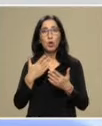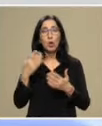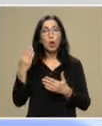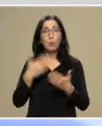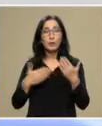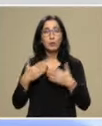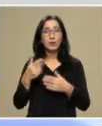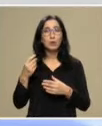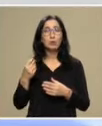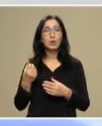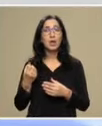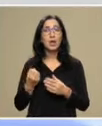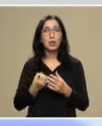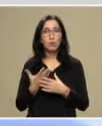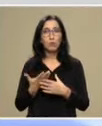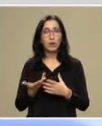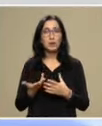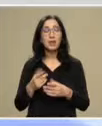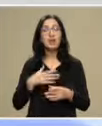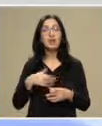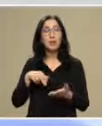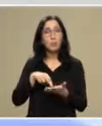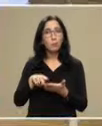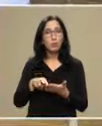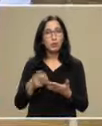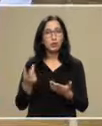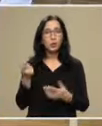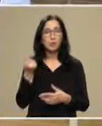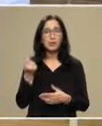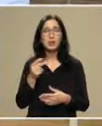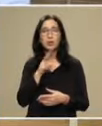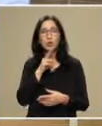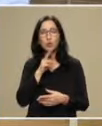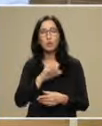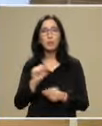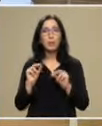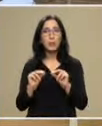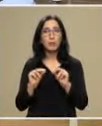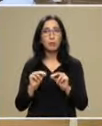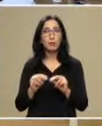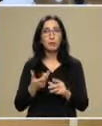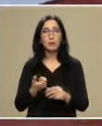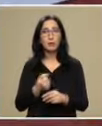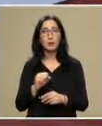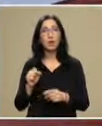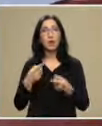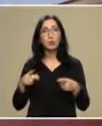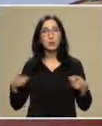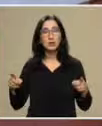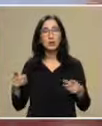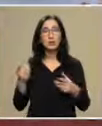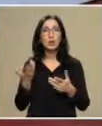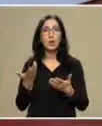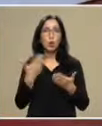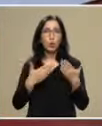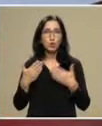в Русенски университет. И ги провеждаме с учители и преподаватели от различни